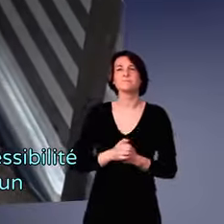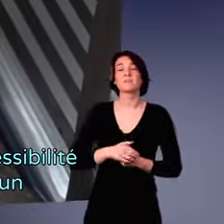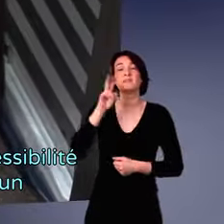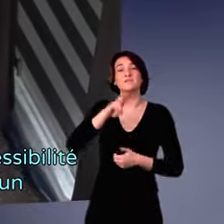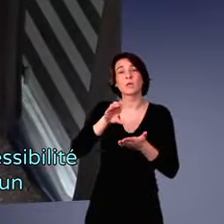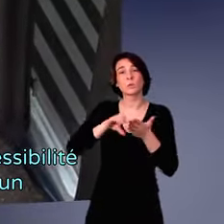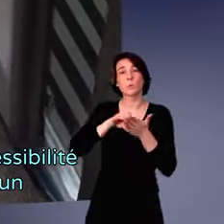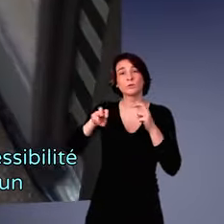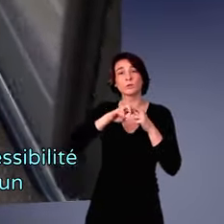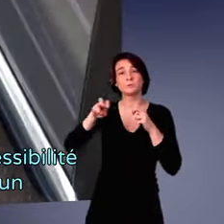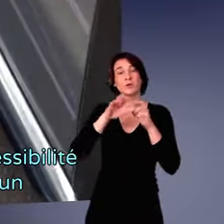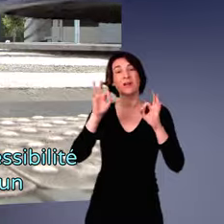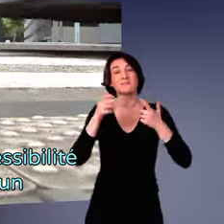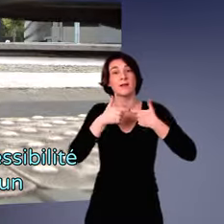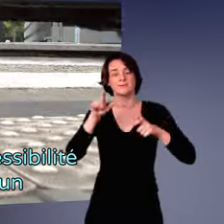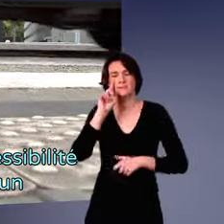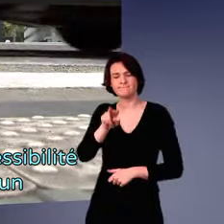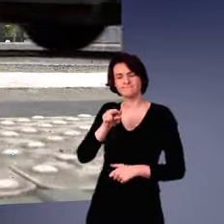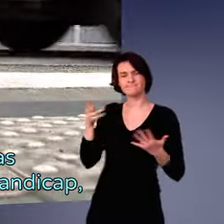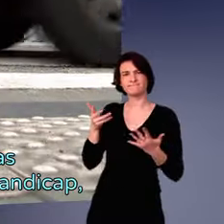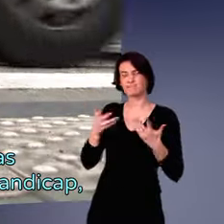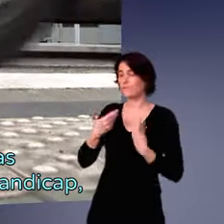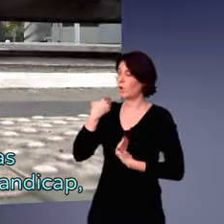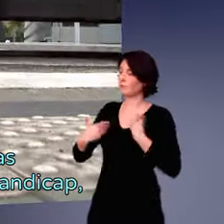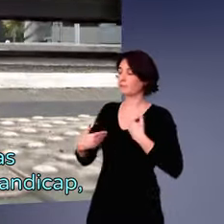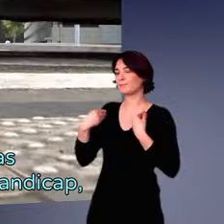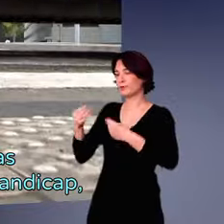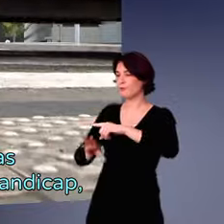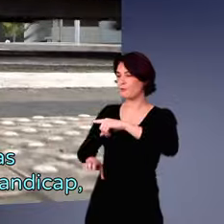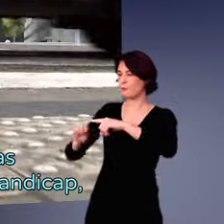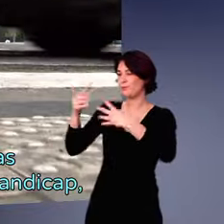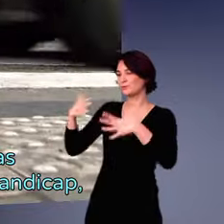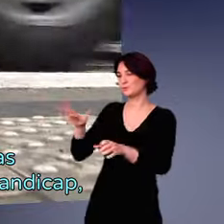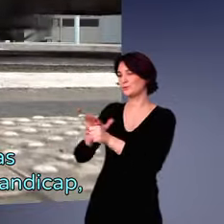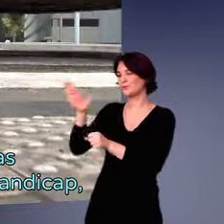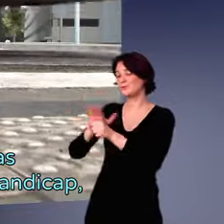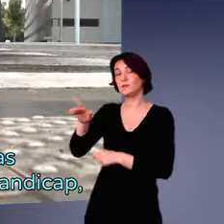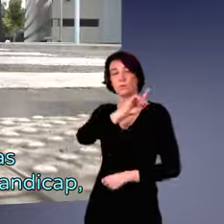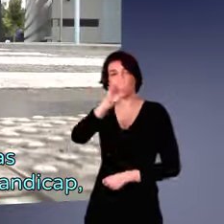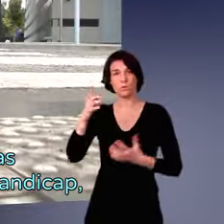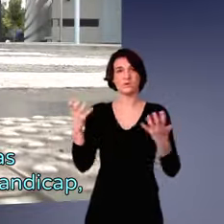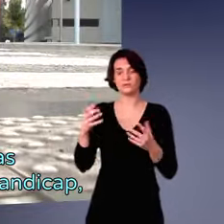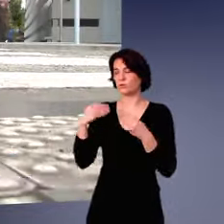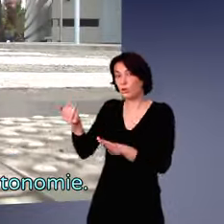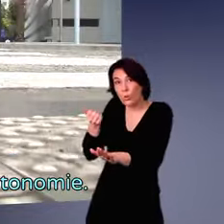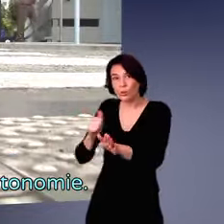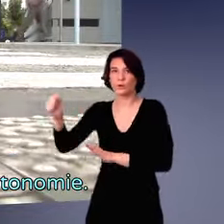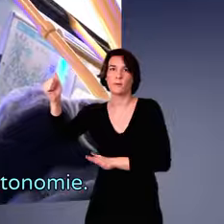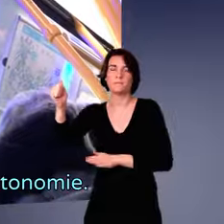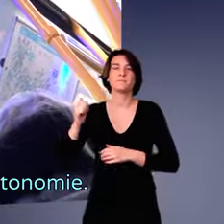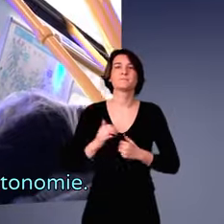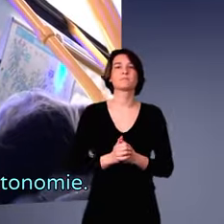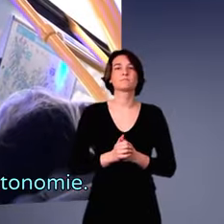vision toulousaine de l'accessibilité au transport en commun ne se réduit d'ailleurs pas à la simple compensation du handicap mais au